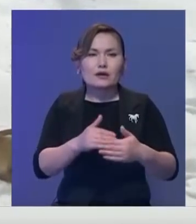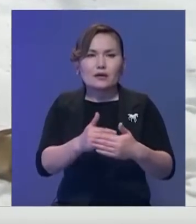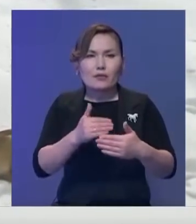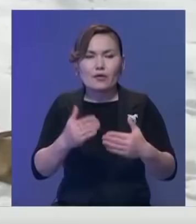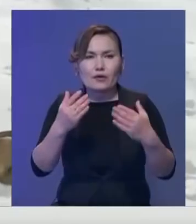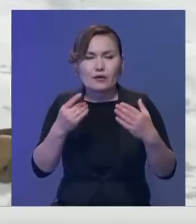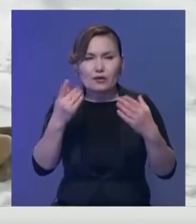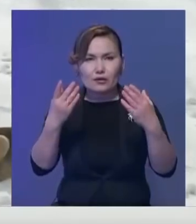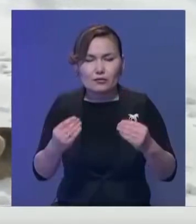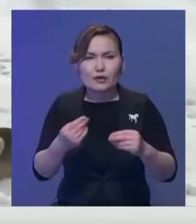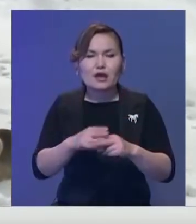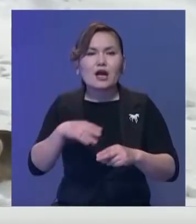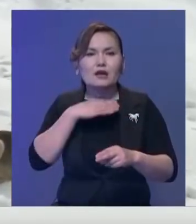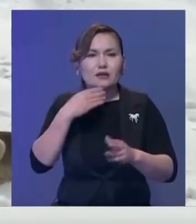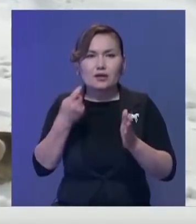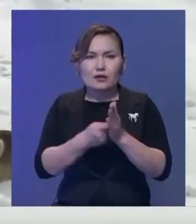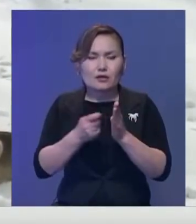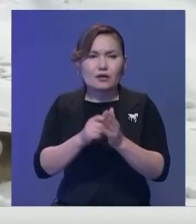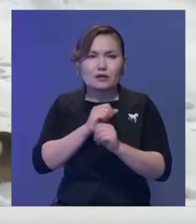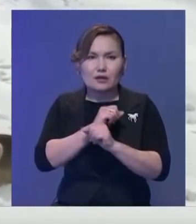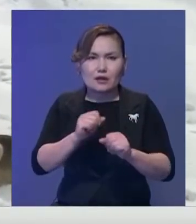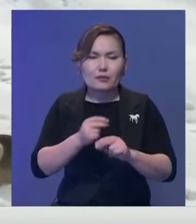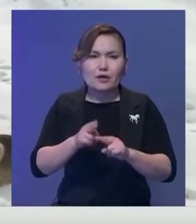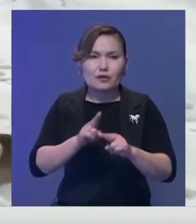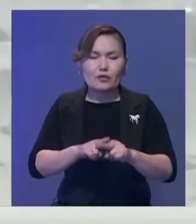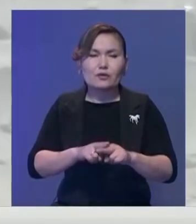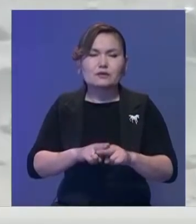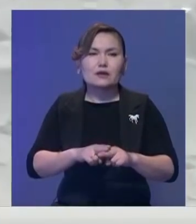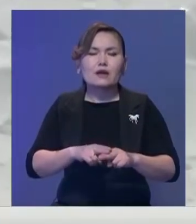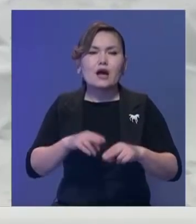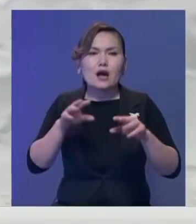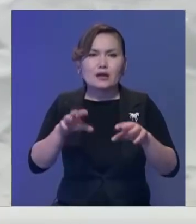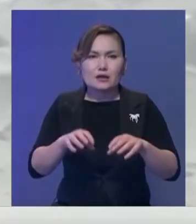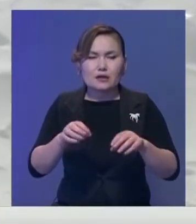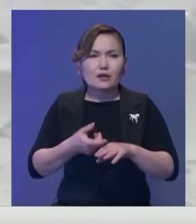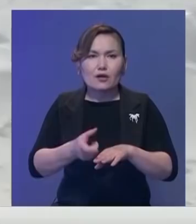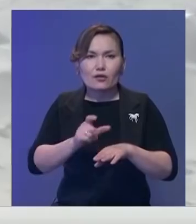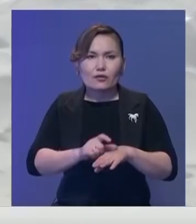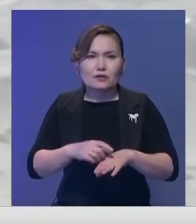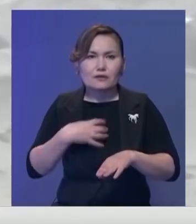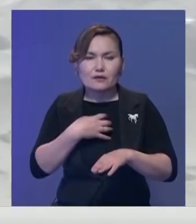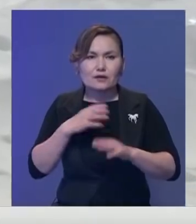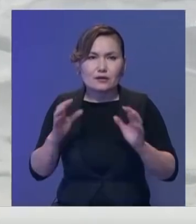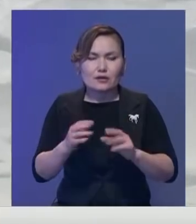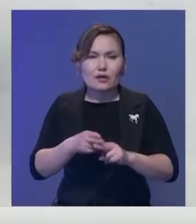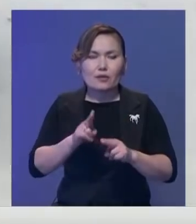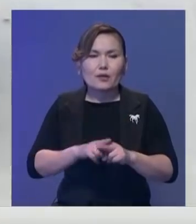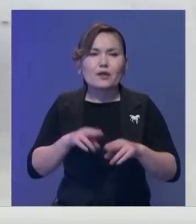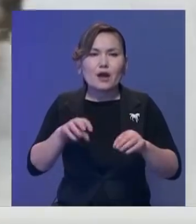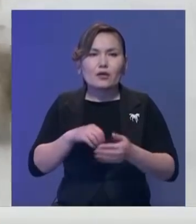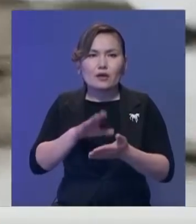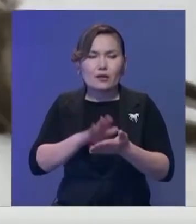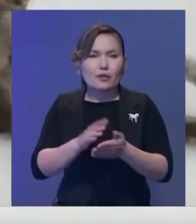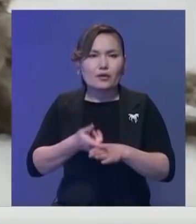бас тартқан жөн, себебі тазының жүйріктігі жоғалады, демі жетпей қалады. Қазақ тазыны тіркеу мәселесі өзекті